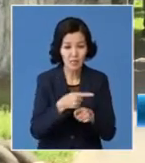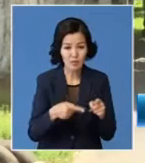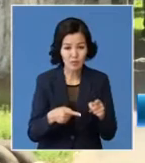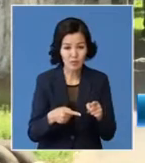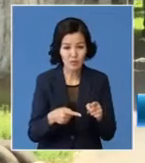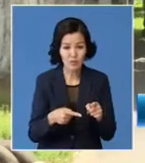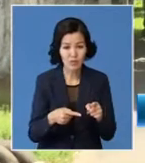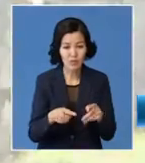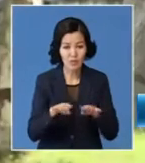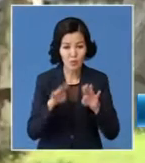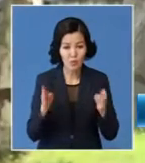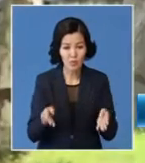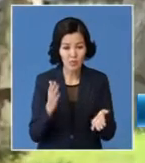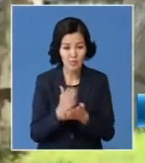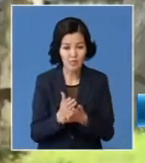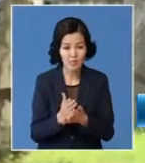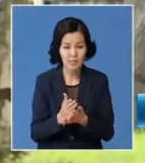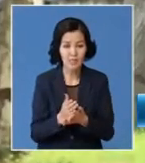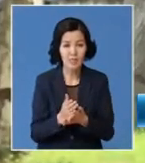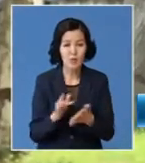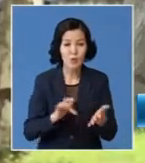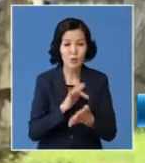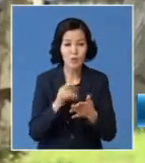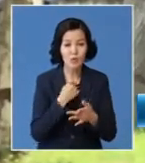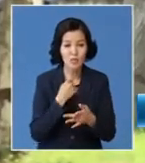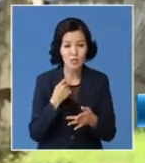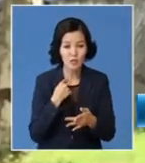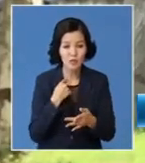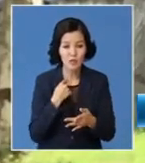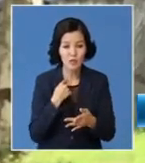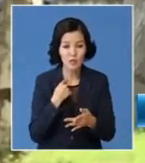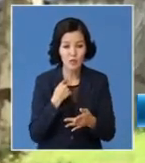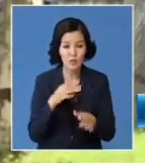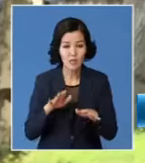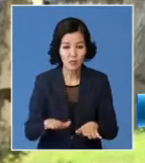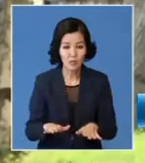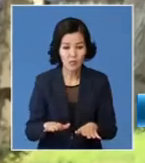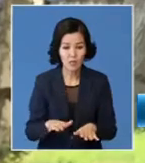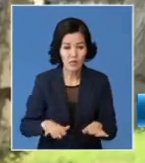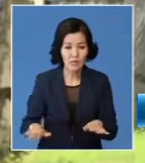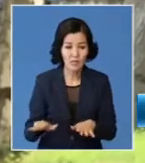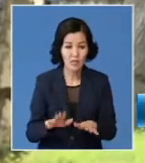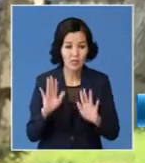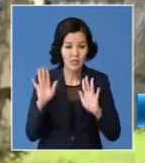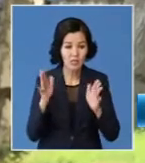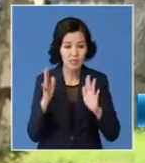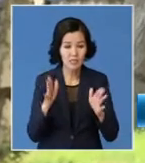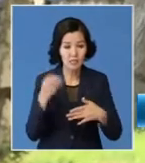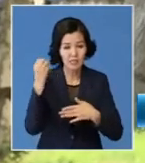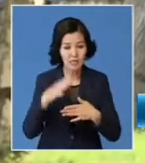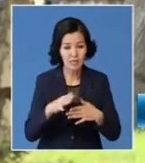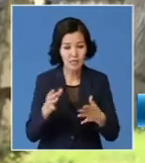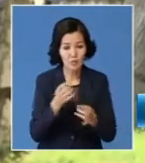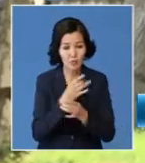такие урны есть. Кроме того, в городе Талдыкурган на участках парк Жастар, центральный парк